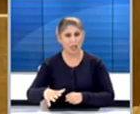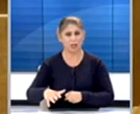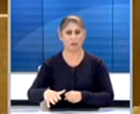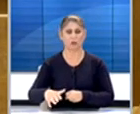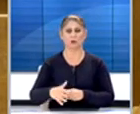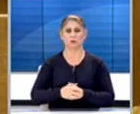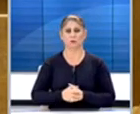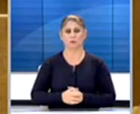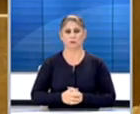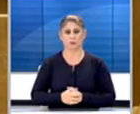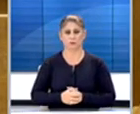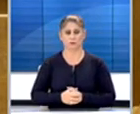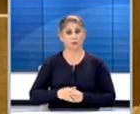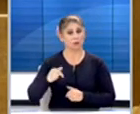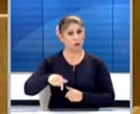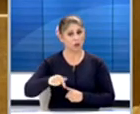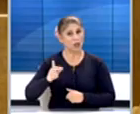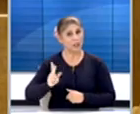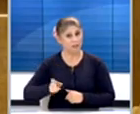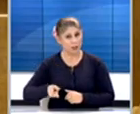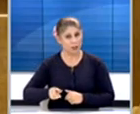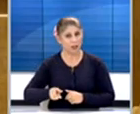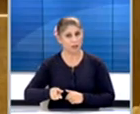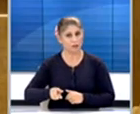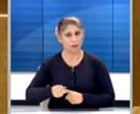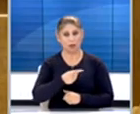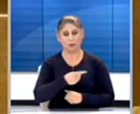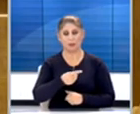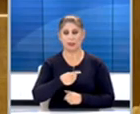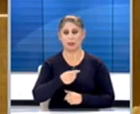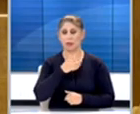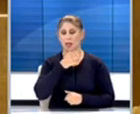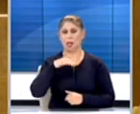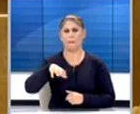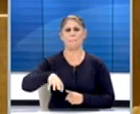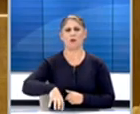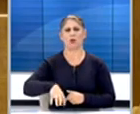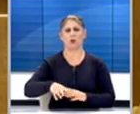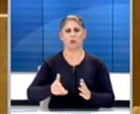εξοντώνονται και τώρα κινδυνεύουν από την εποχικότητα.